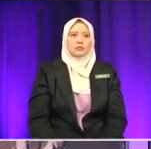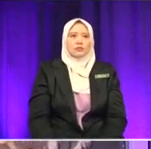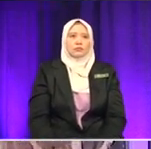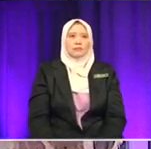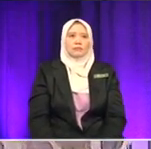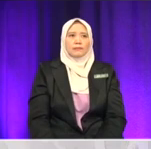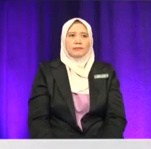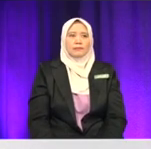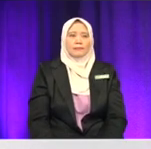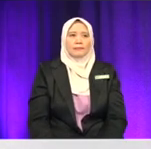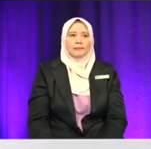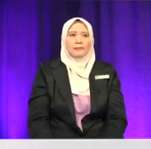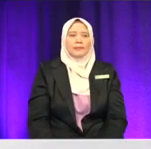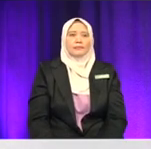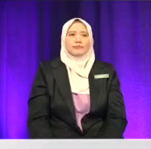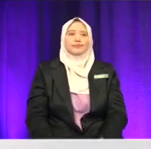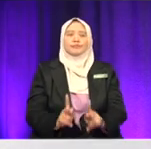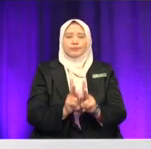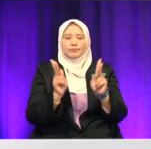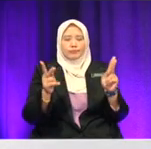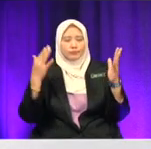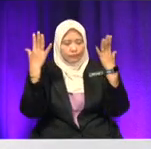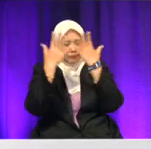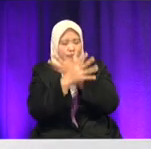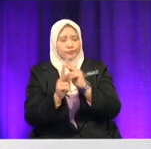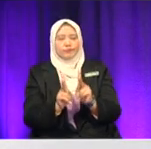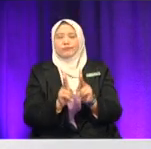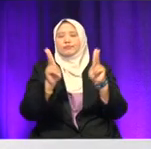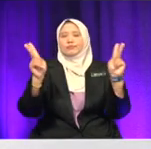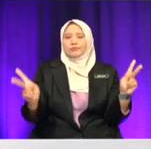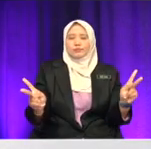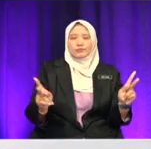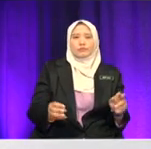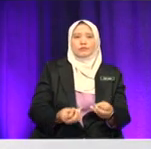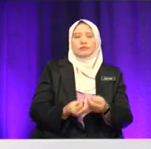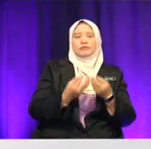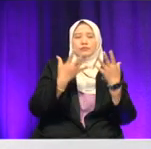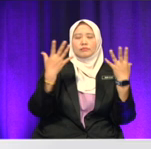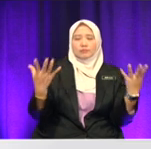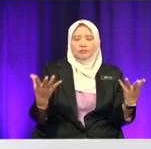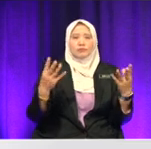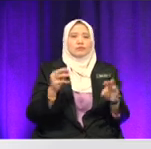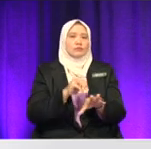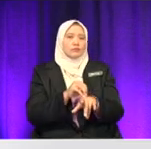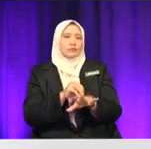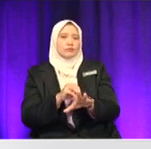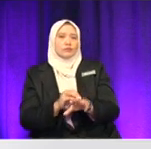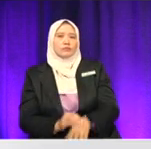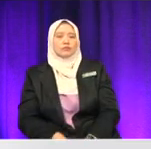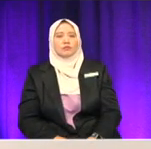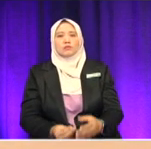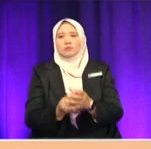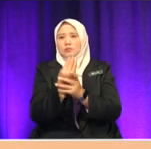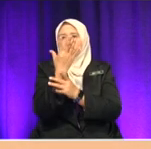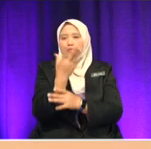Semakin gelap, semakin banyak pertumbuhan mikroorganisma. Bagus. Maksudnya mikroorganisma